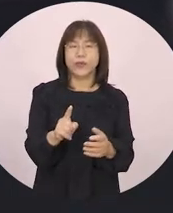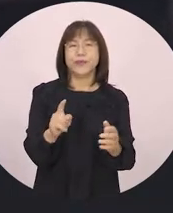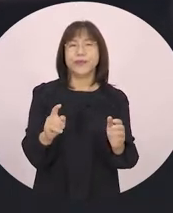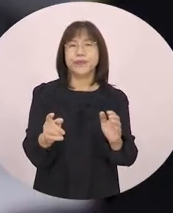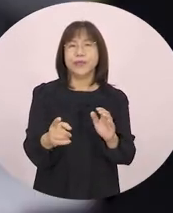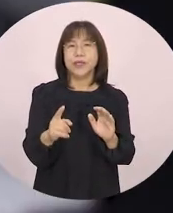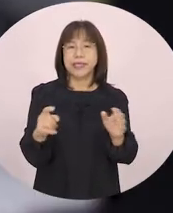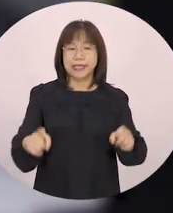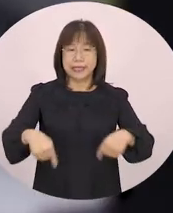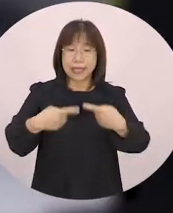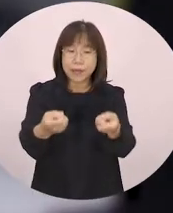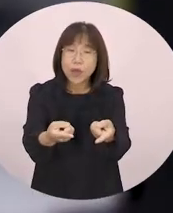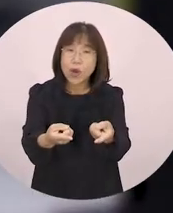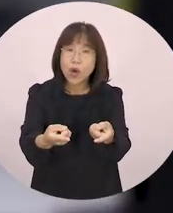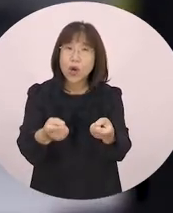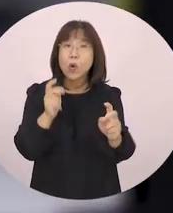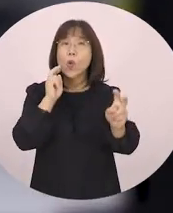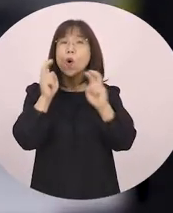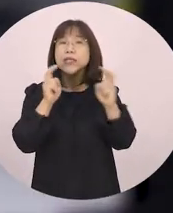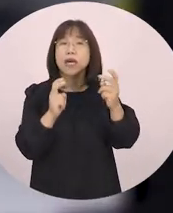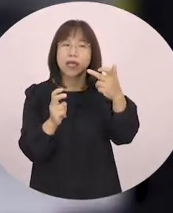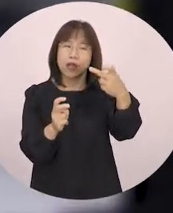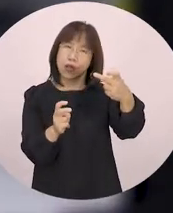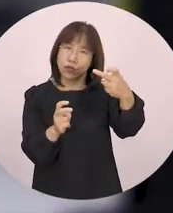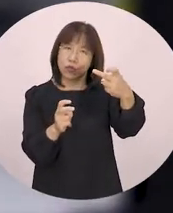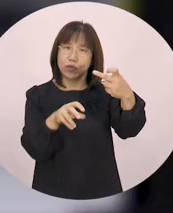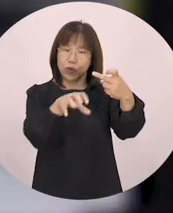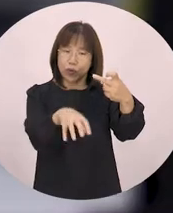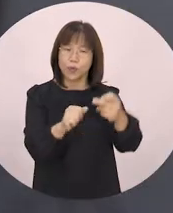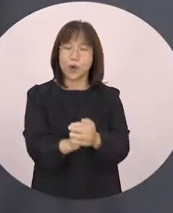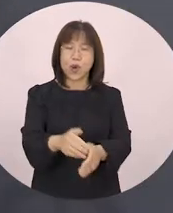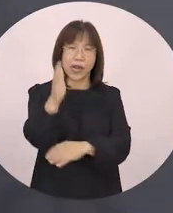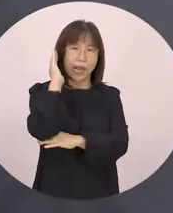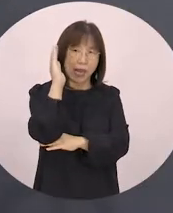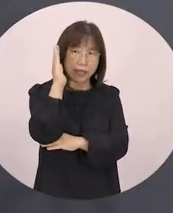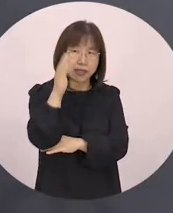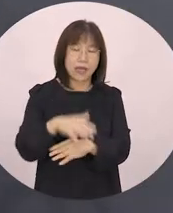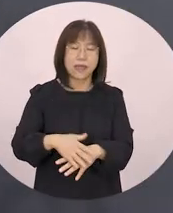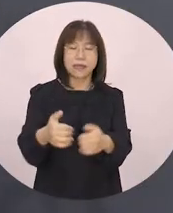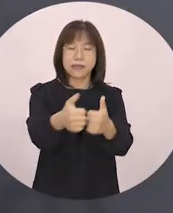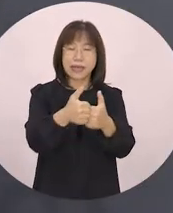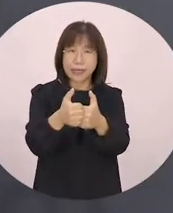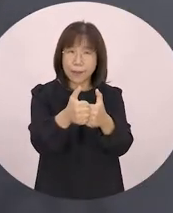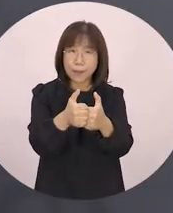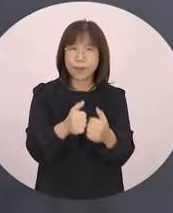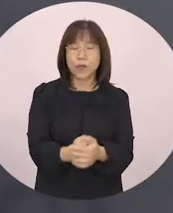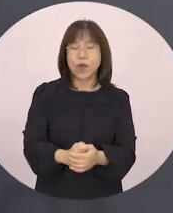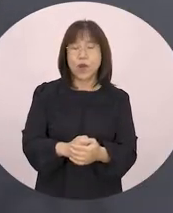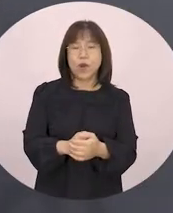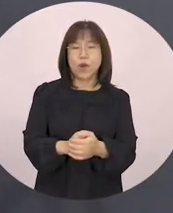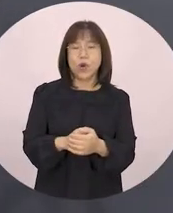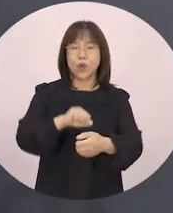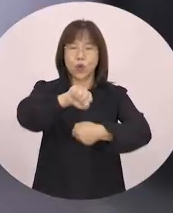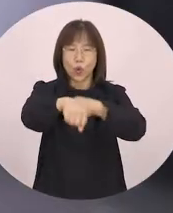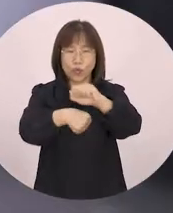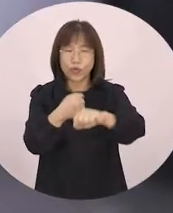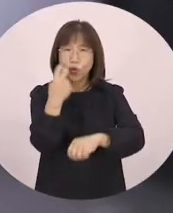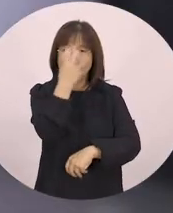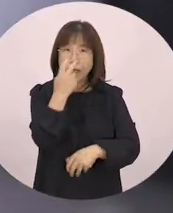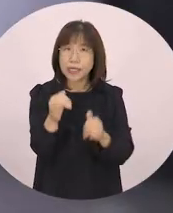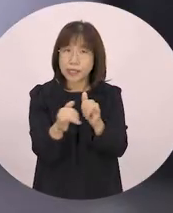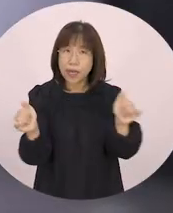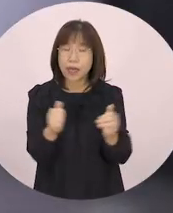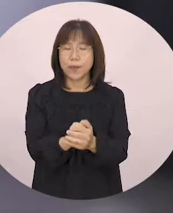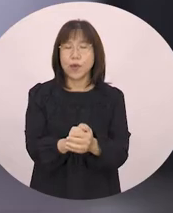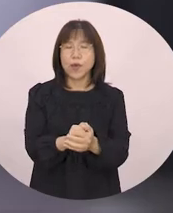열립니다. 참여기업은 총 12곳으로 강사, 상담원, 반려동물관리사, 상품분류원 등 100여